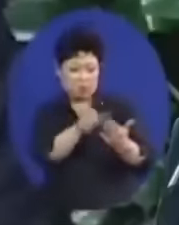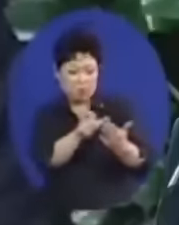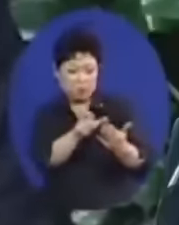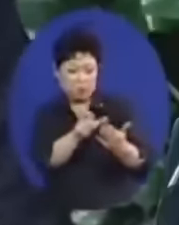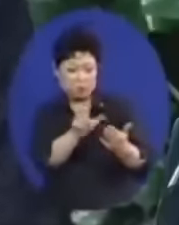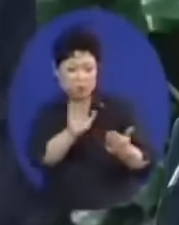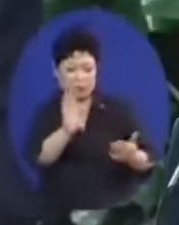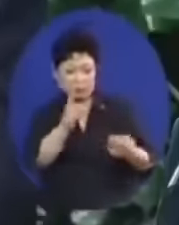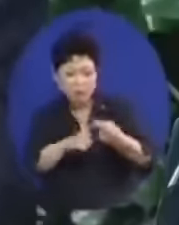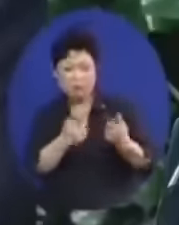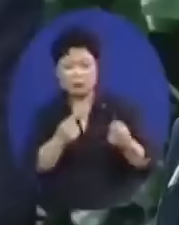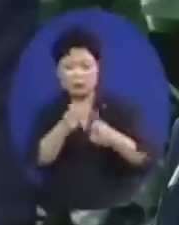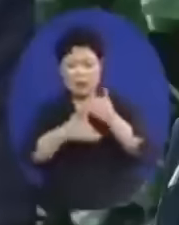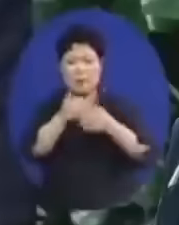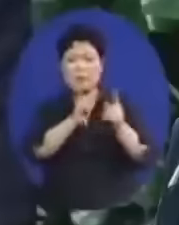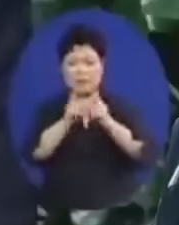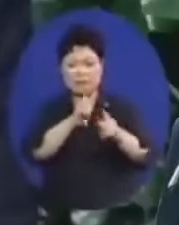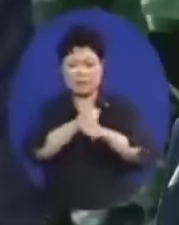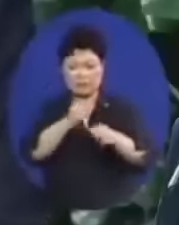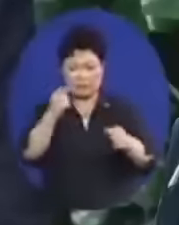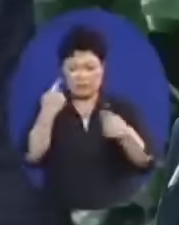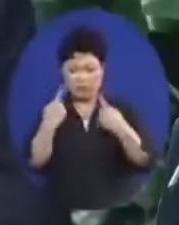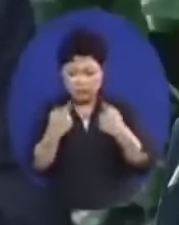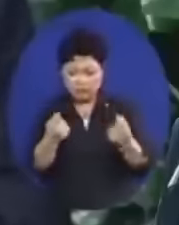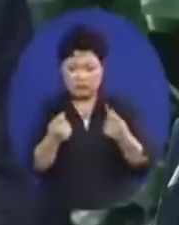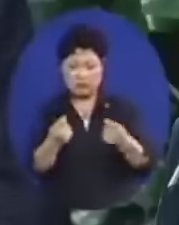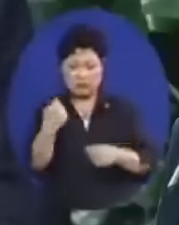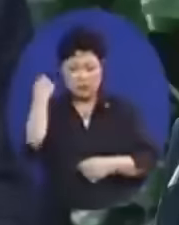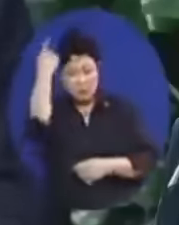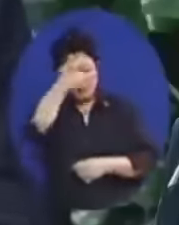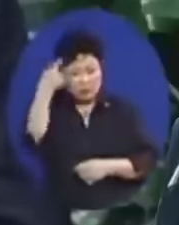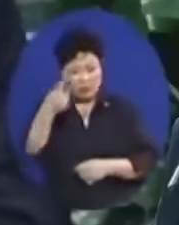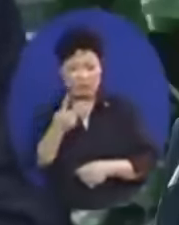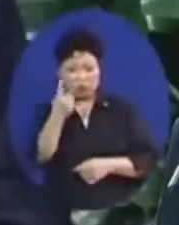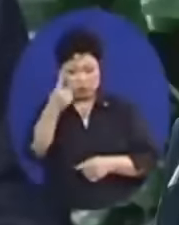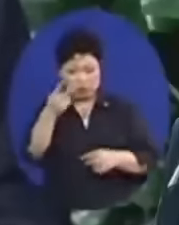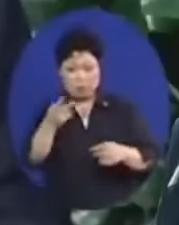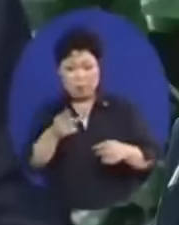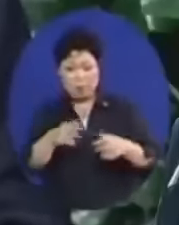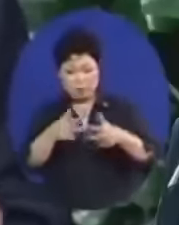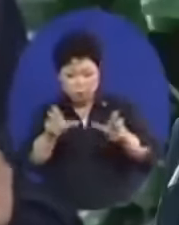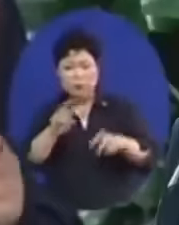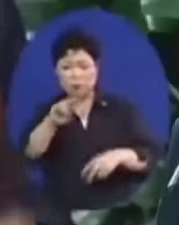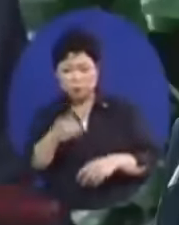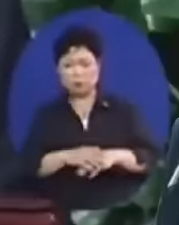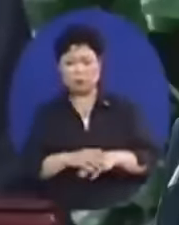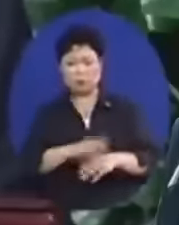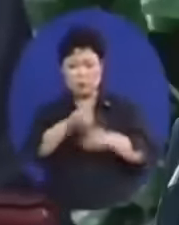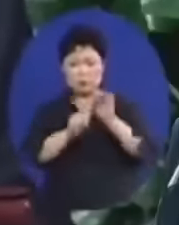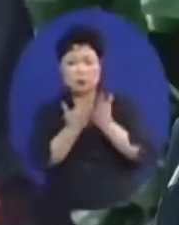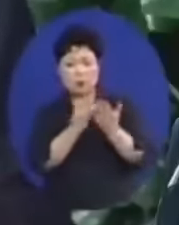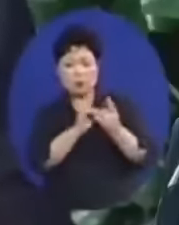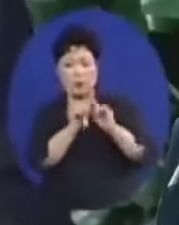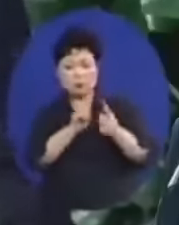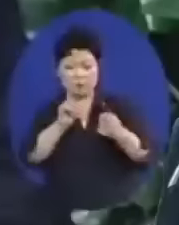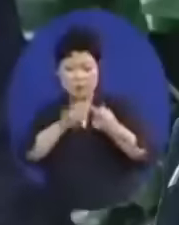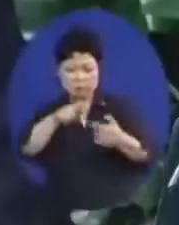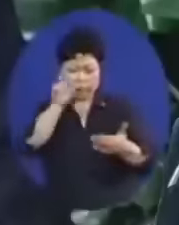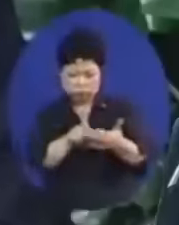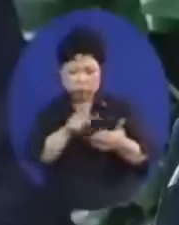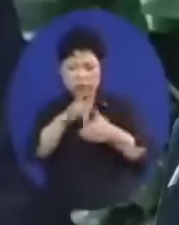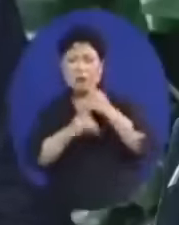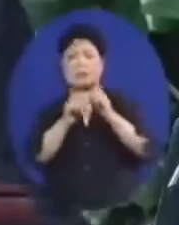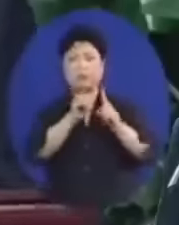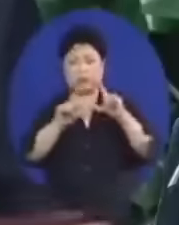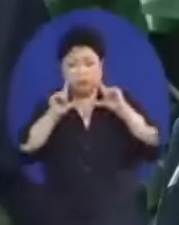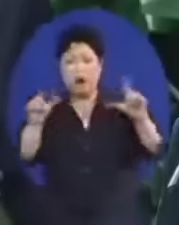기록되었을 때 하나님이 말씀하시기를 머리가 두 쪽이 나더라도 그 말을 하십시오. 성경에 기록되어 있다. 하나님이